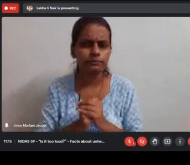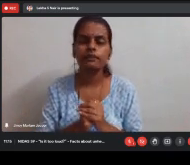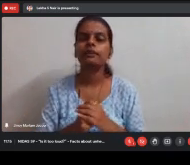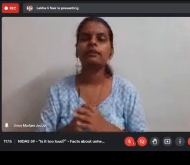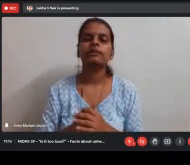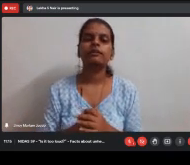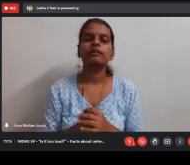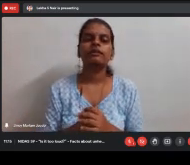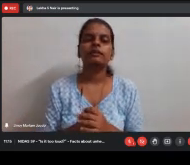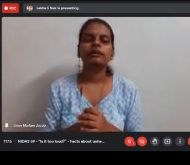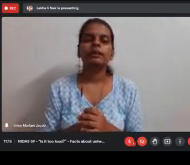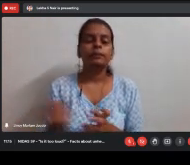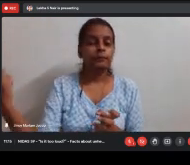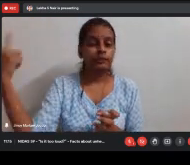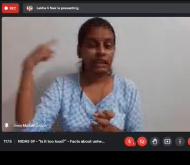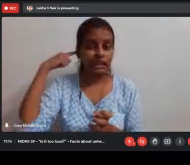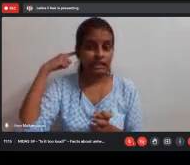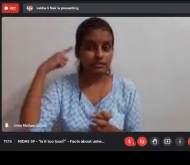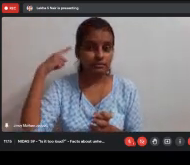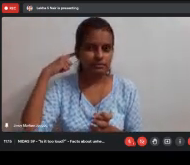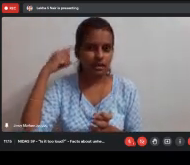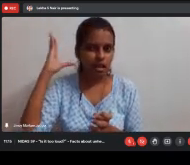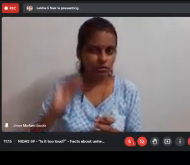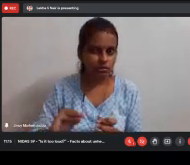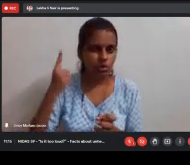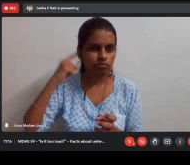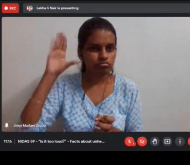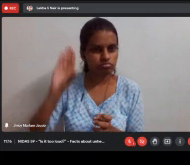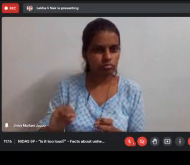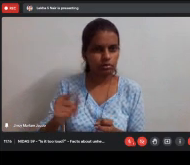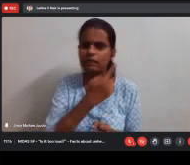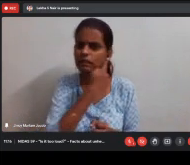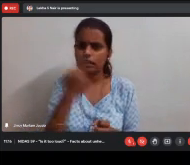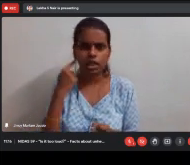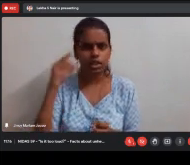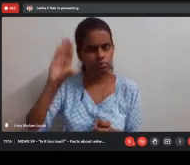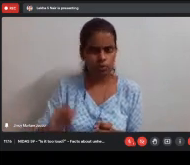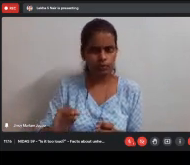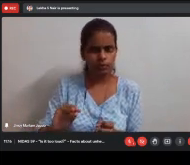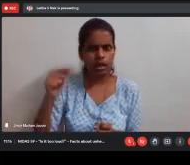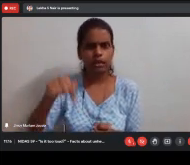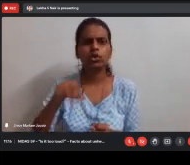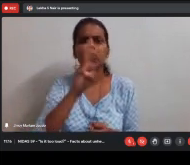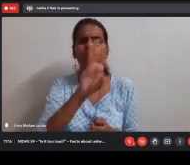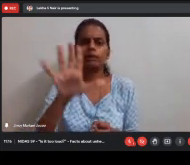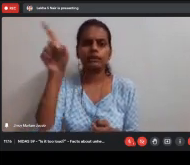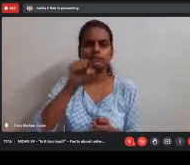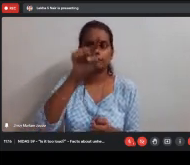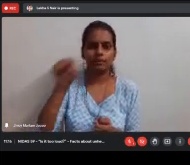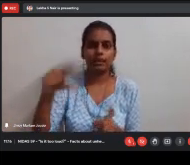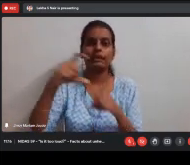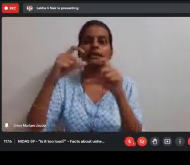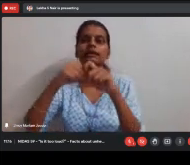സോ ഈ വിഷയത്തിന്റെ പ്രാധാന്യം എന്താണ്? നമ്മളിപ്പോ പറഞ്ഞ ഈ ഇപ്പോ പറഞ്ഞുകൊണ്ടിരിക്കുന്ന അല്ലെങ്കിൽ NIHL എന്ന് പറയുന്ന ഈ ഒരു കാര്യത്തിന്റെ പ്രാധാന്യം